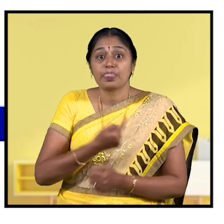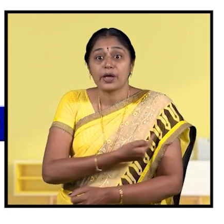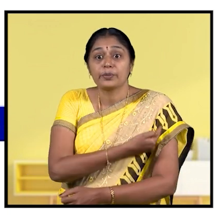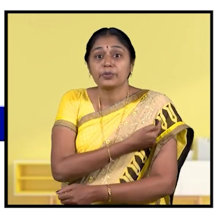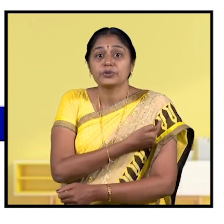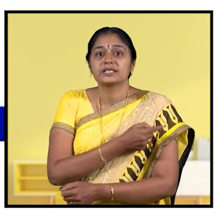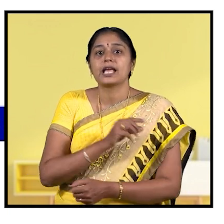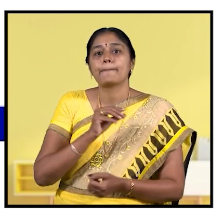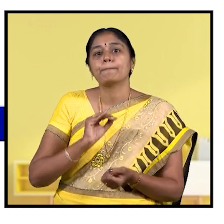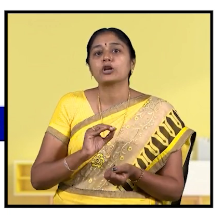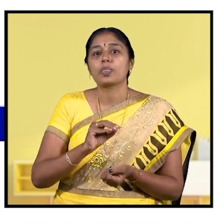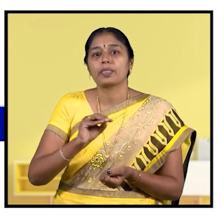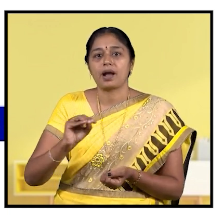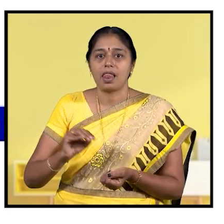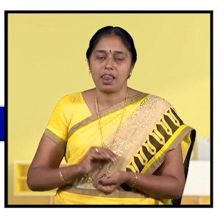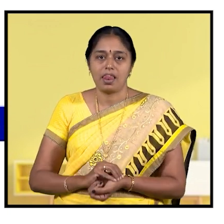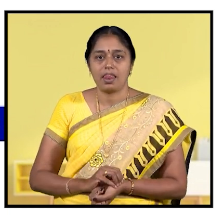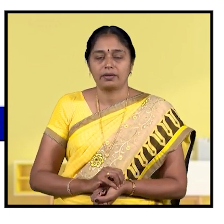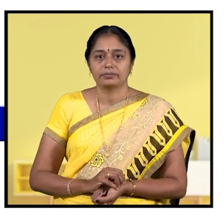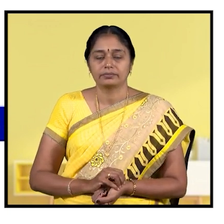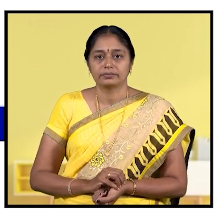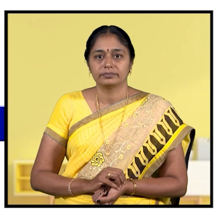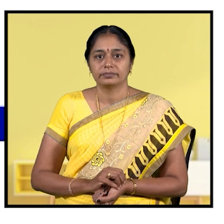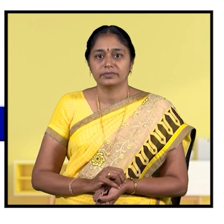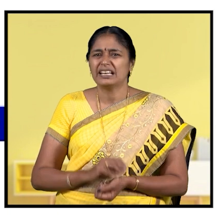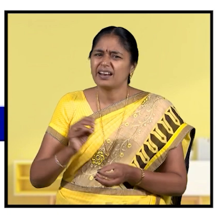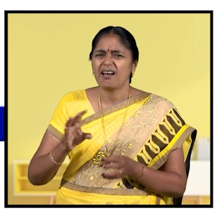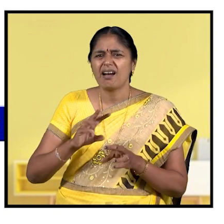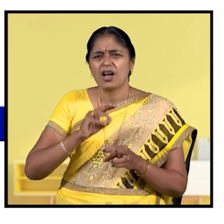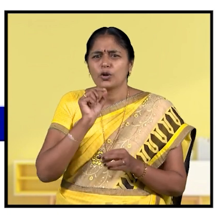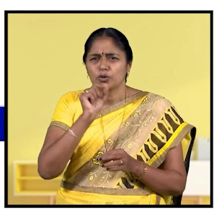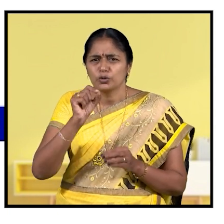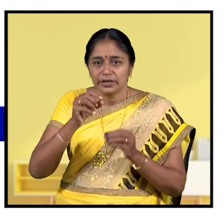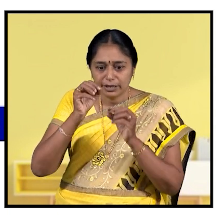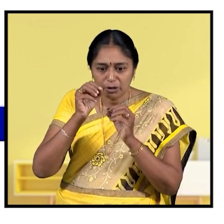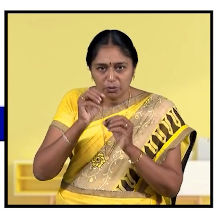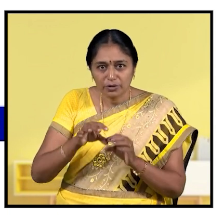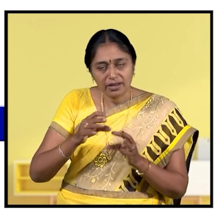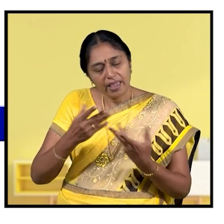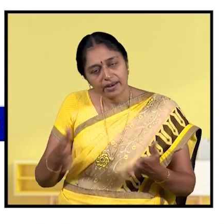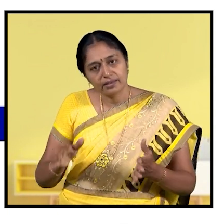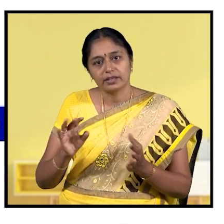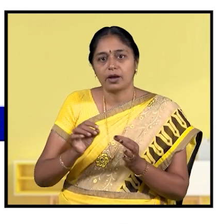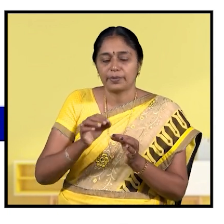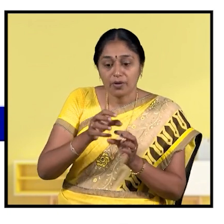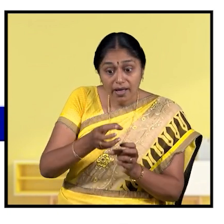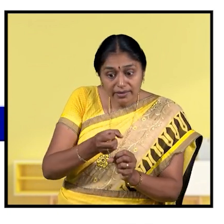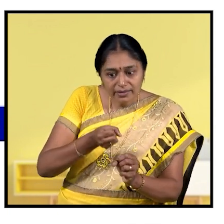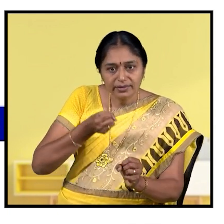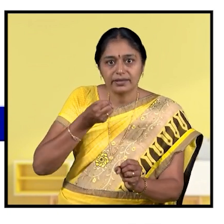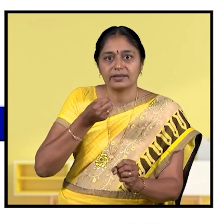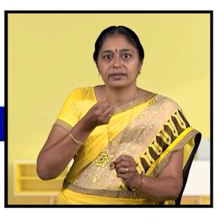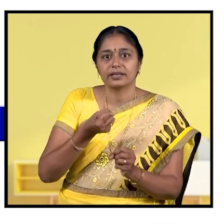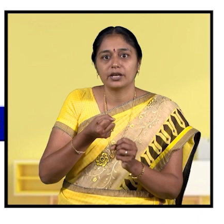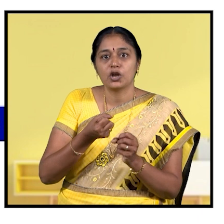ஏதாவது வேறு ஒரு வெப்பம் அல்லது வேறு ஏதாவது முறையில் கொல்லப்பட்ட ஒரு பாடு, அது உடம்புலேருந்து எடுத்துக்கிட்டு அந்த நுண்ணுயிரில் நம்ம எடுத்து பிரித்து நம்ம எடுத்து செலுத்தினோனாக்க அதுக்கு பேர்